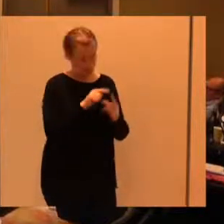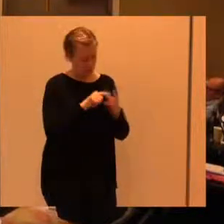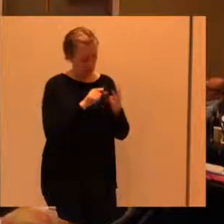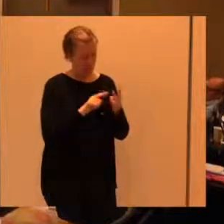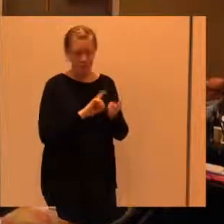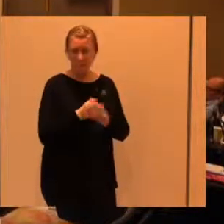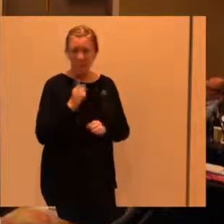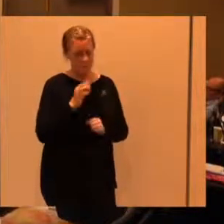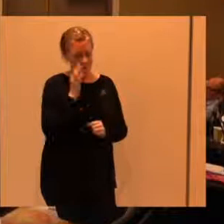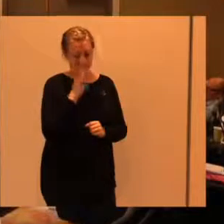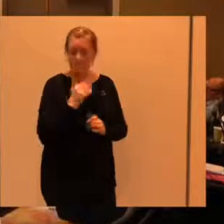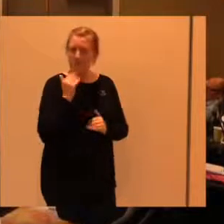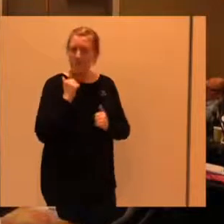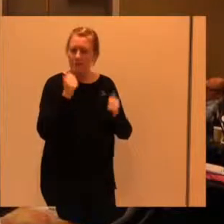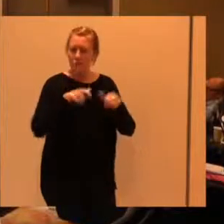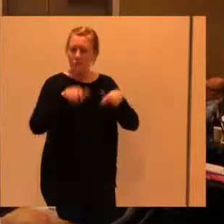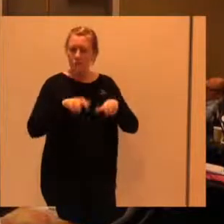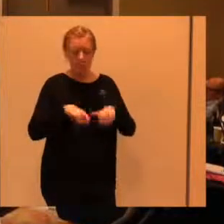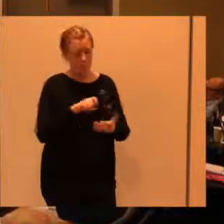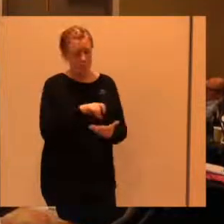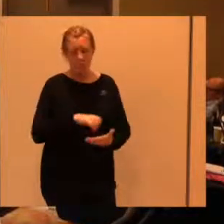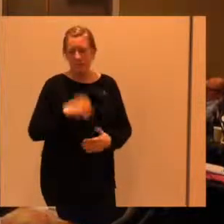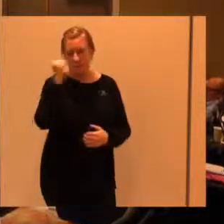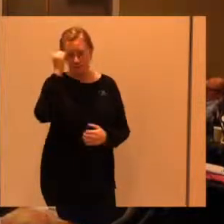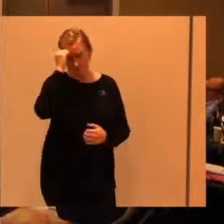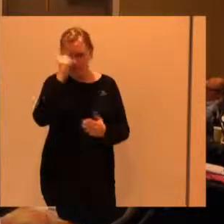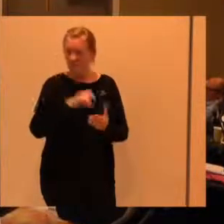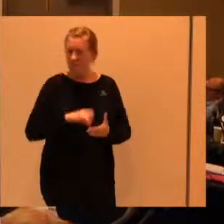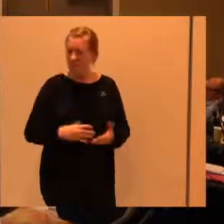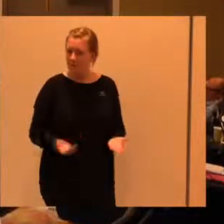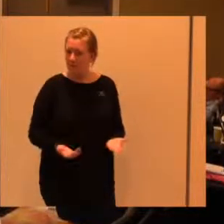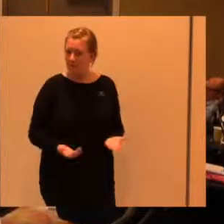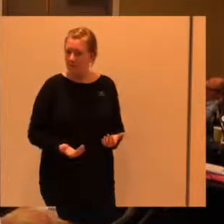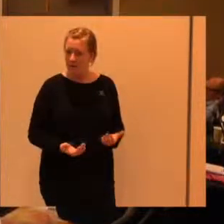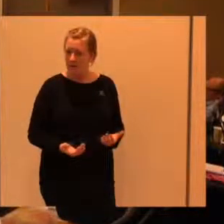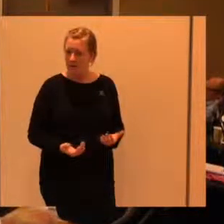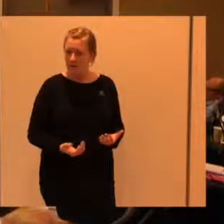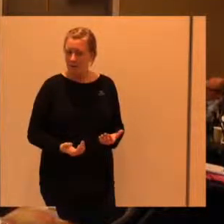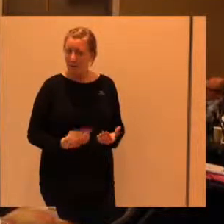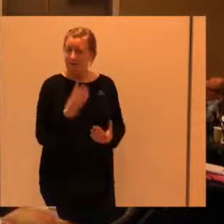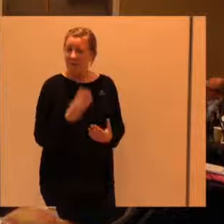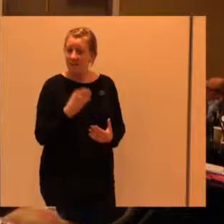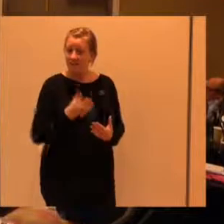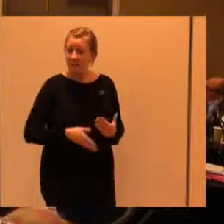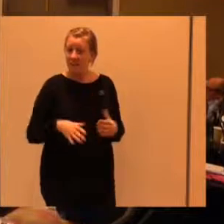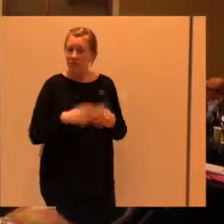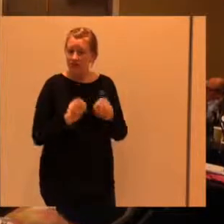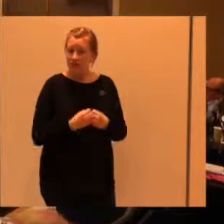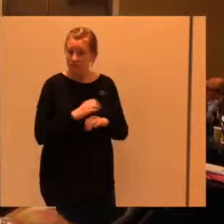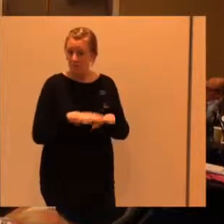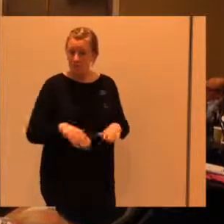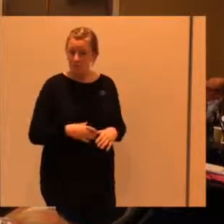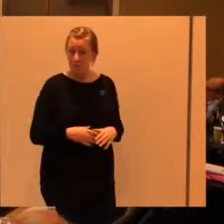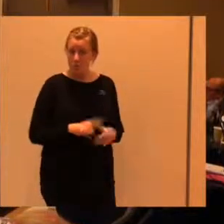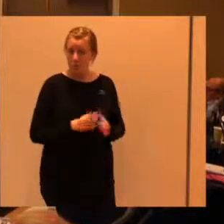korrekta journalanteckningar eller stödanteckningar för. Kanske bara en fjärdedel av all information kom fram